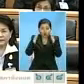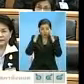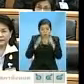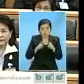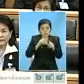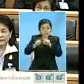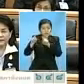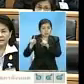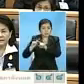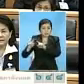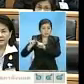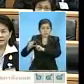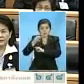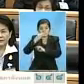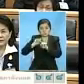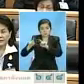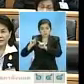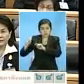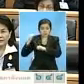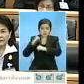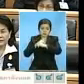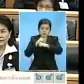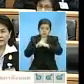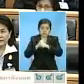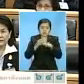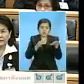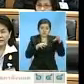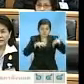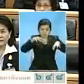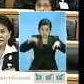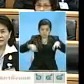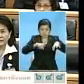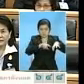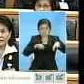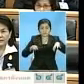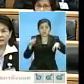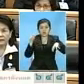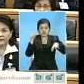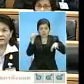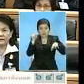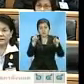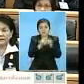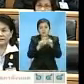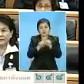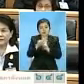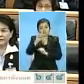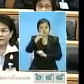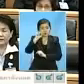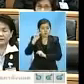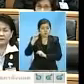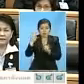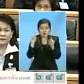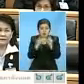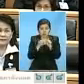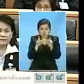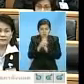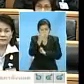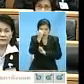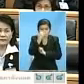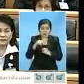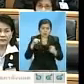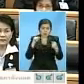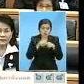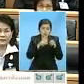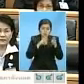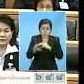ามาเป็นทำหน้าที่ในองค์กรทั้ง2องค์กรนี้วุฒิสมาชิกก็เช่นเดียวกันครับทำไมผมถึงบอกให้สรรหาจาก